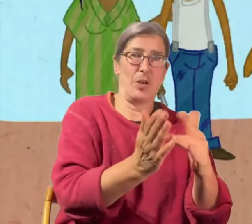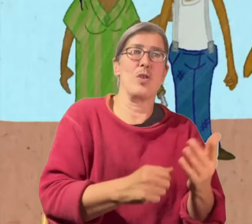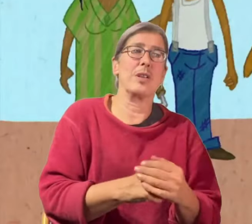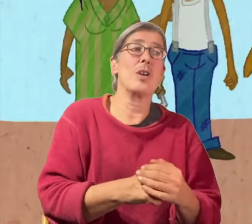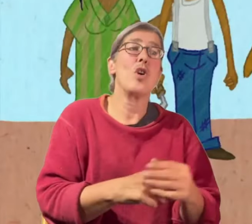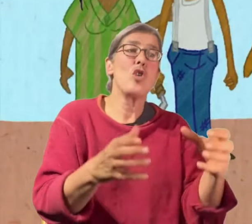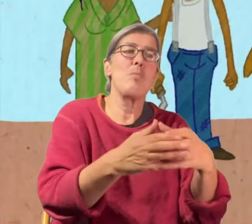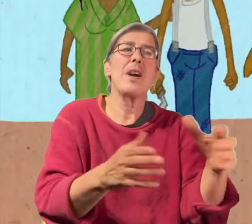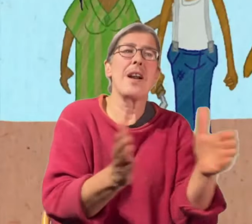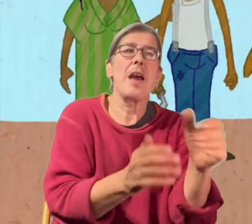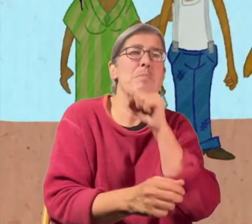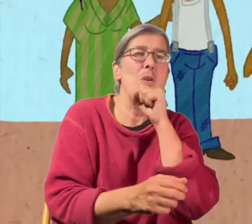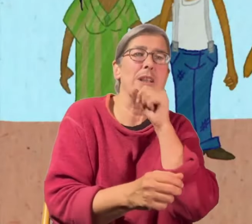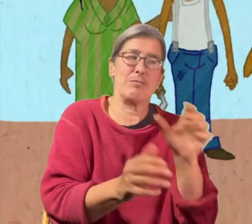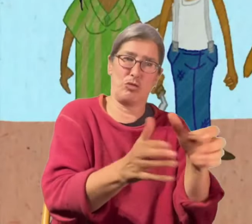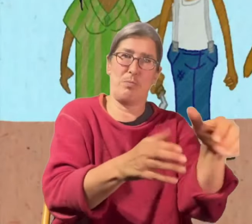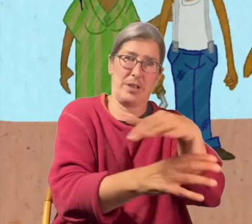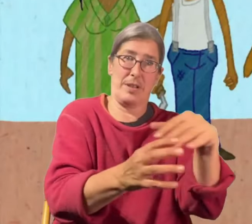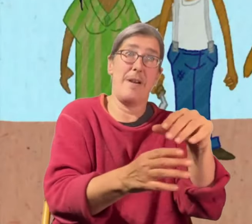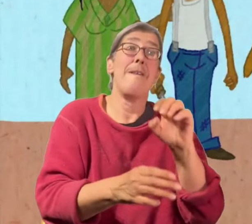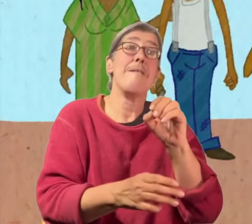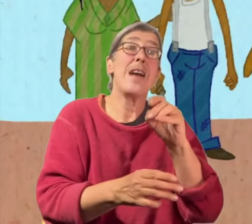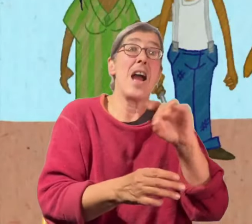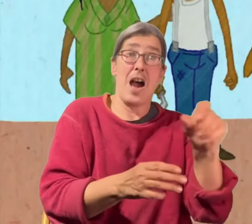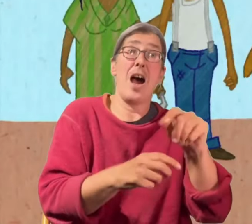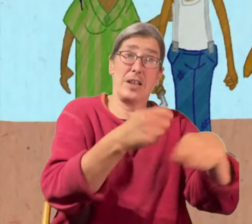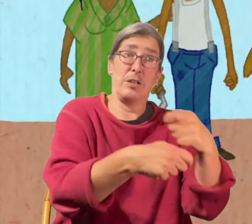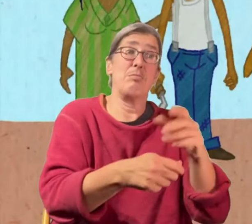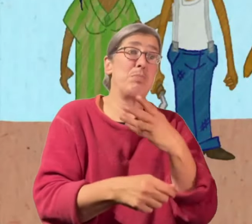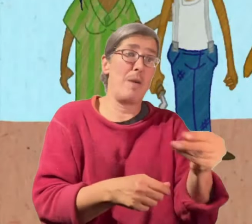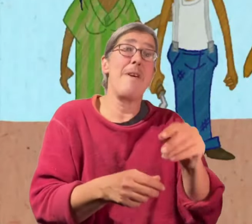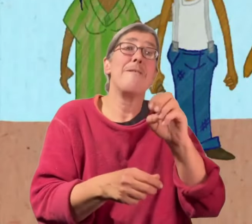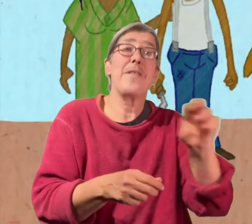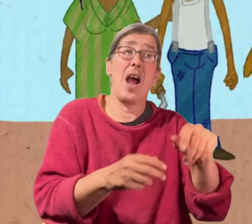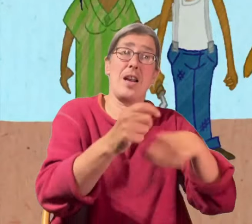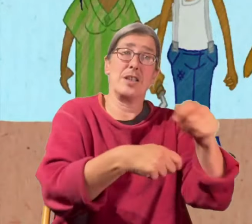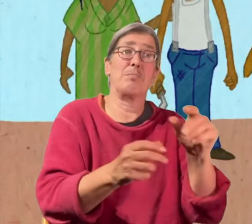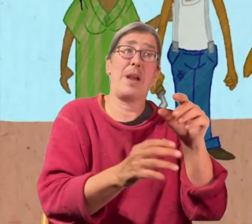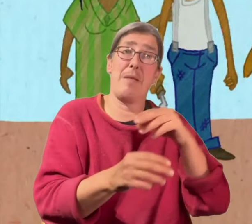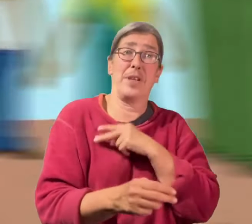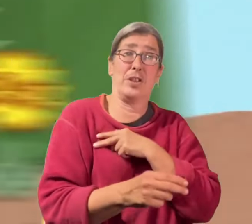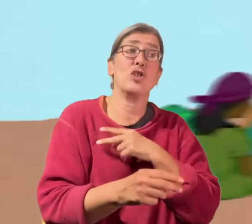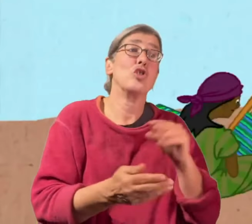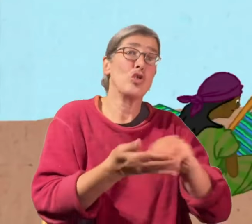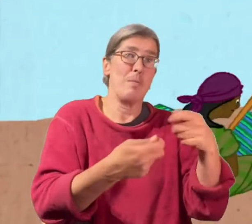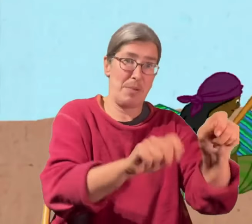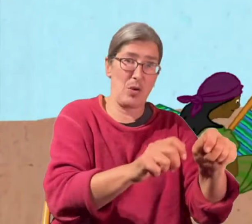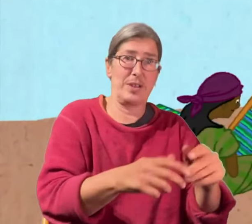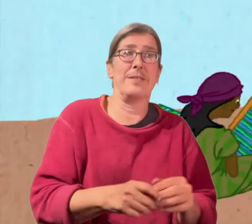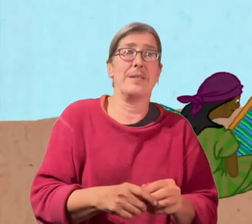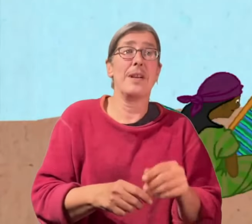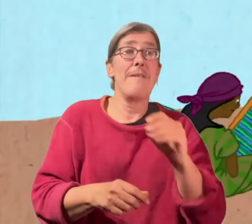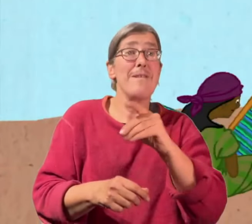Die Gruppe von Kleinbauern vor Ort bekommt für ihren fairen Handel eine Fairhandelsprämie, mit der zum Beispiel Schulen gebaut werden. Im